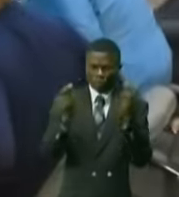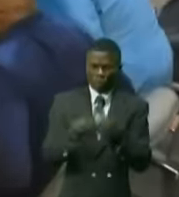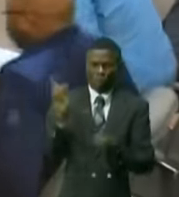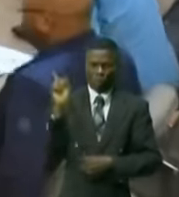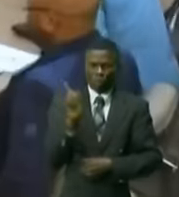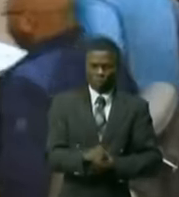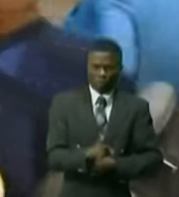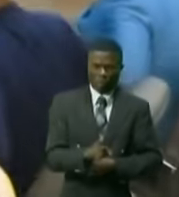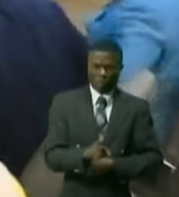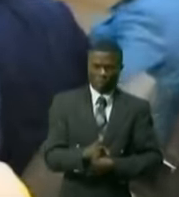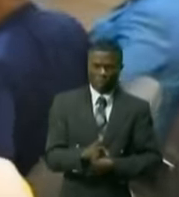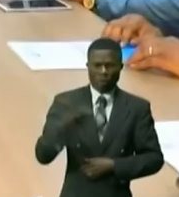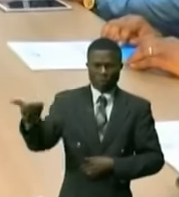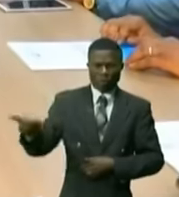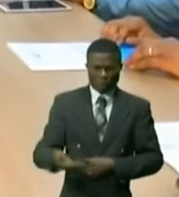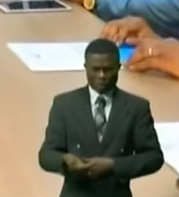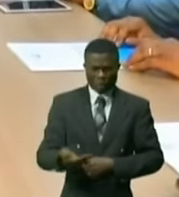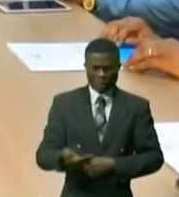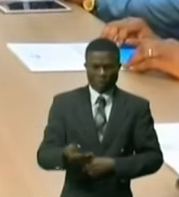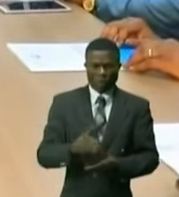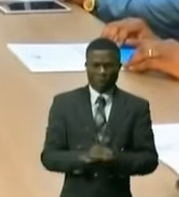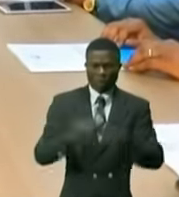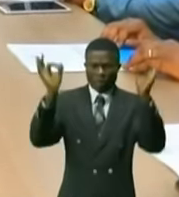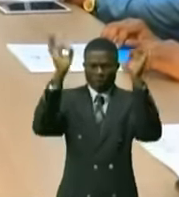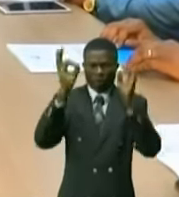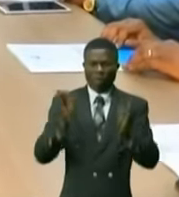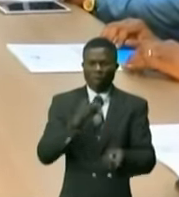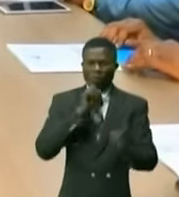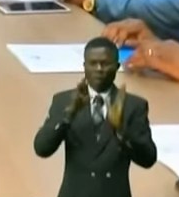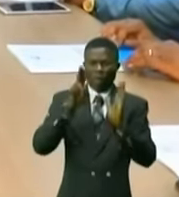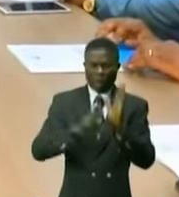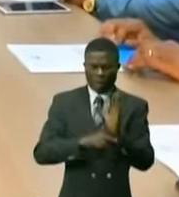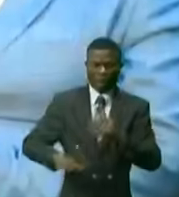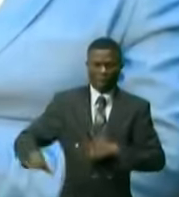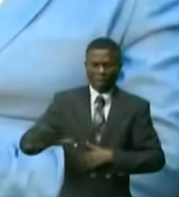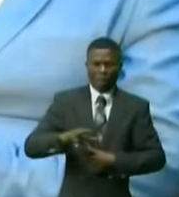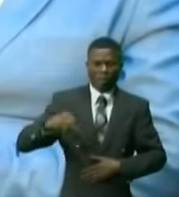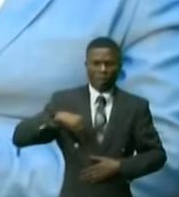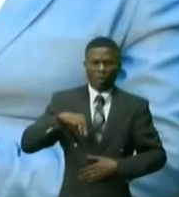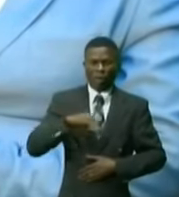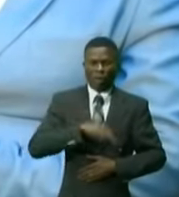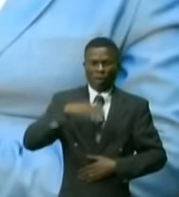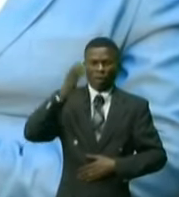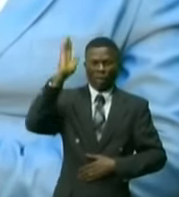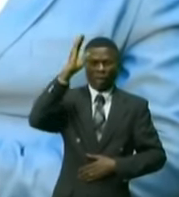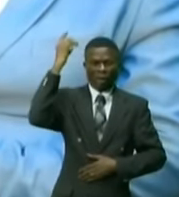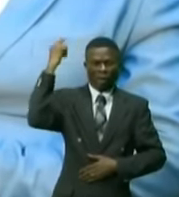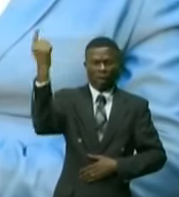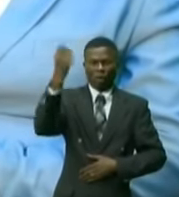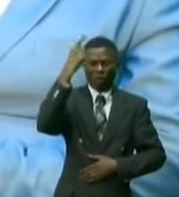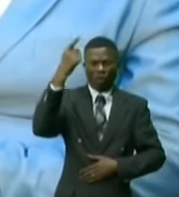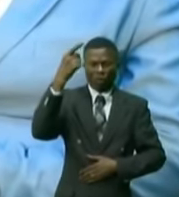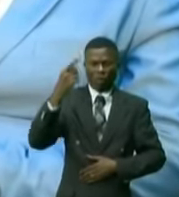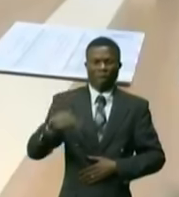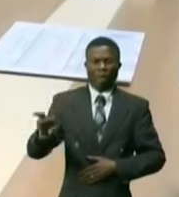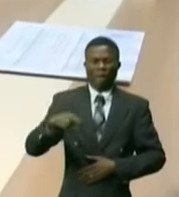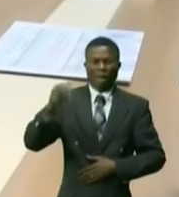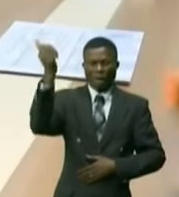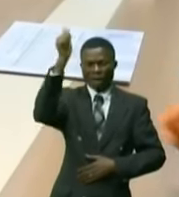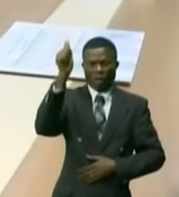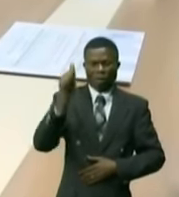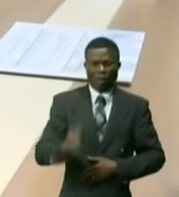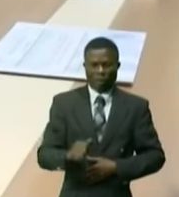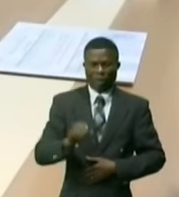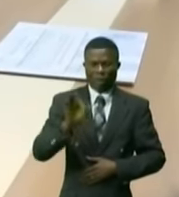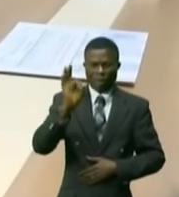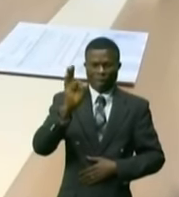délégation à être reçue, c'est celle du Forum des parlements des États membres de la Conférence internationale sur la région des Grands Lacs,